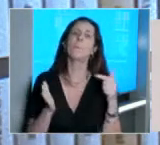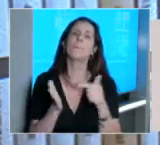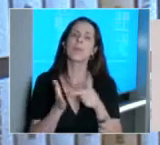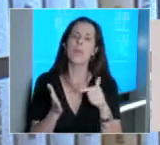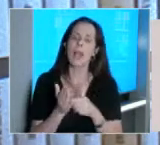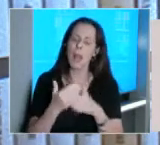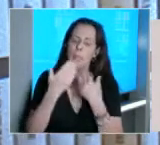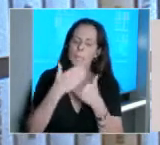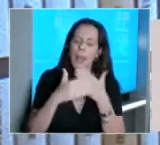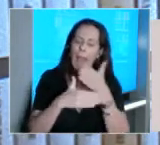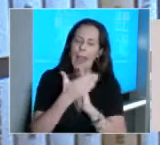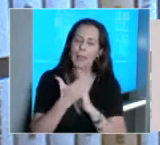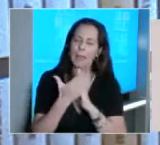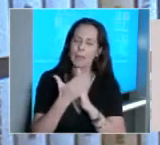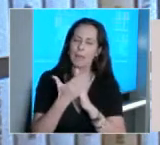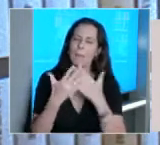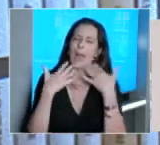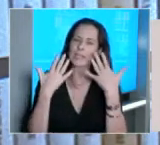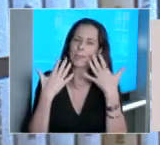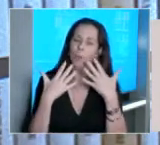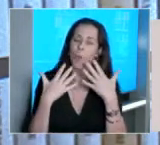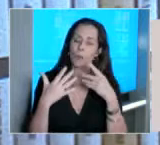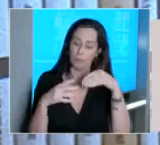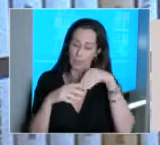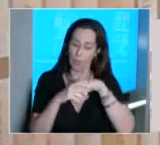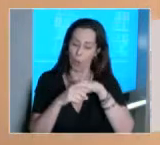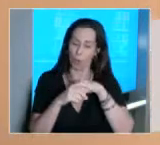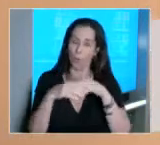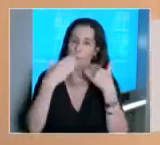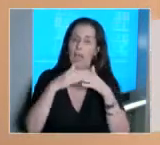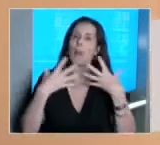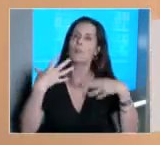בעקבות פרקים מסוימים בסיפור על אהבה וחושך, פרקי המשפחה.